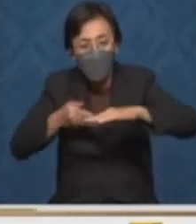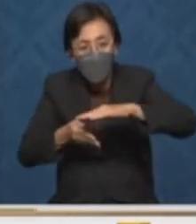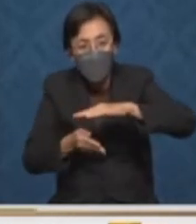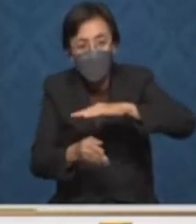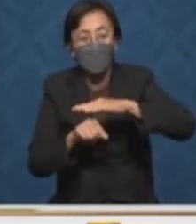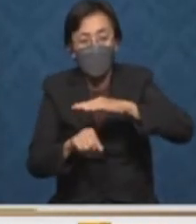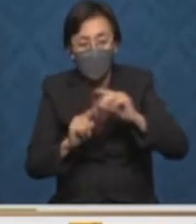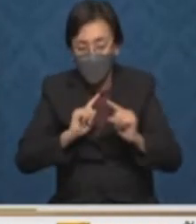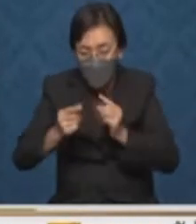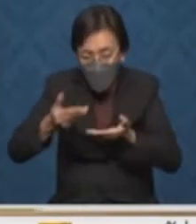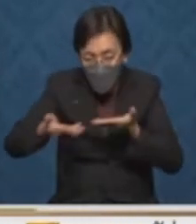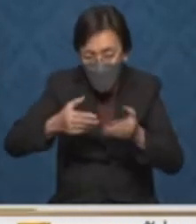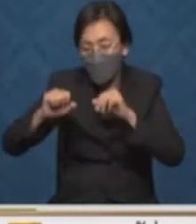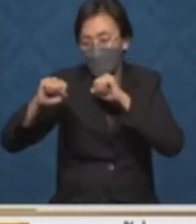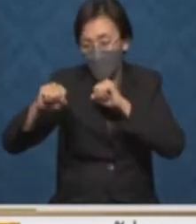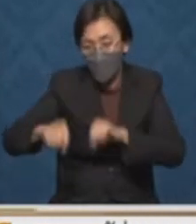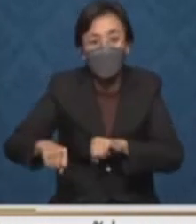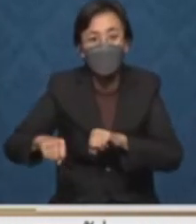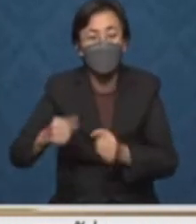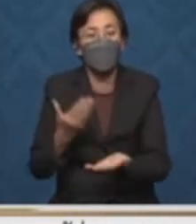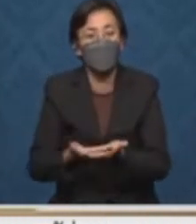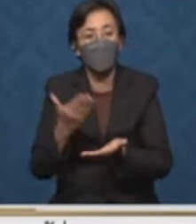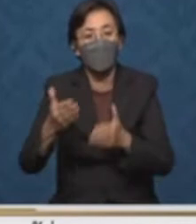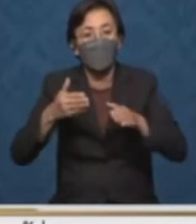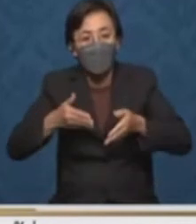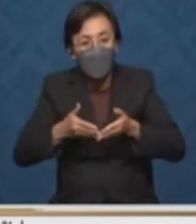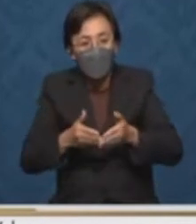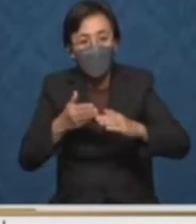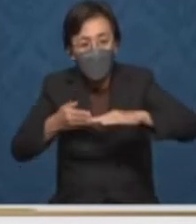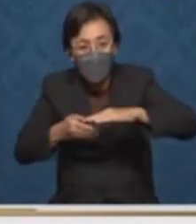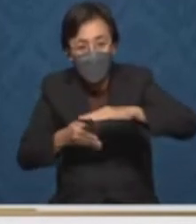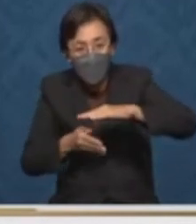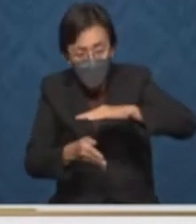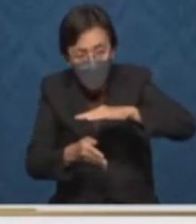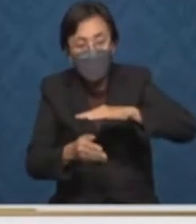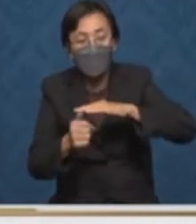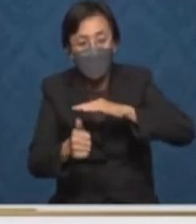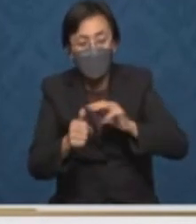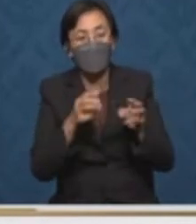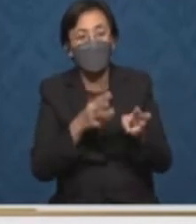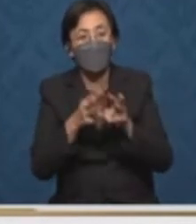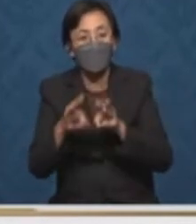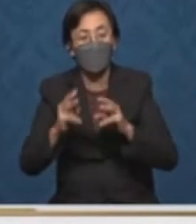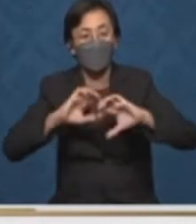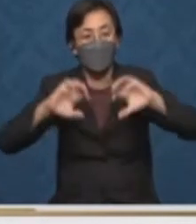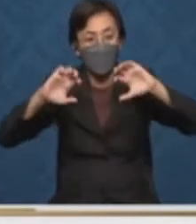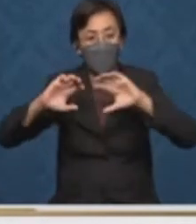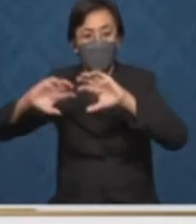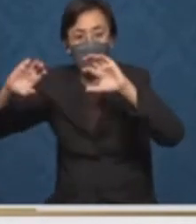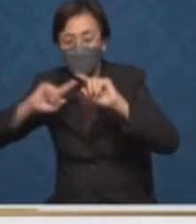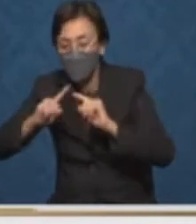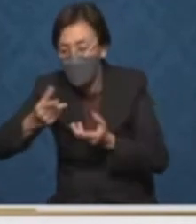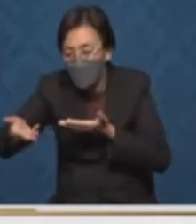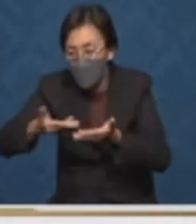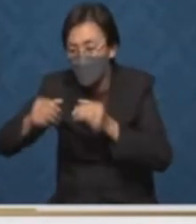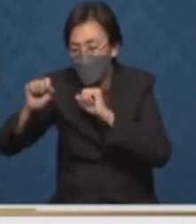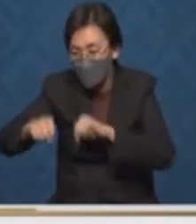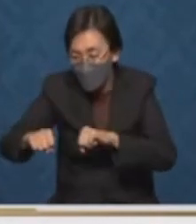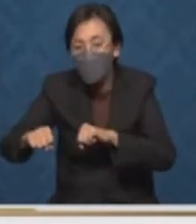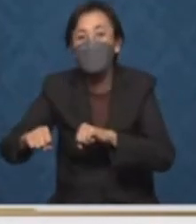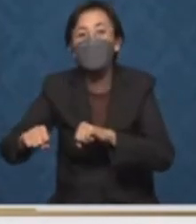จนบรรลุข้อตกลงในการจัดซื้อเรือจัดซื้อจัดจ้างโดยวิธีรัฐบาลต่อรัฐบาล